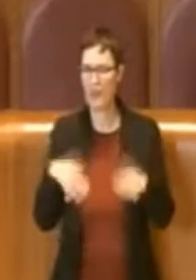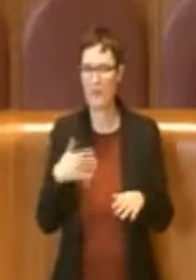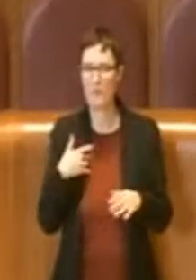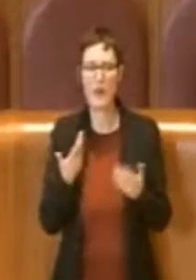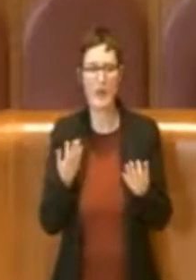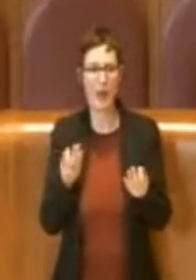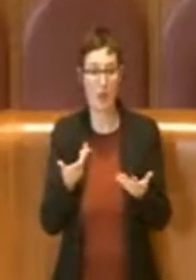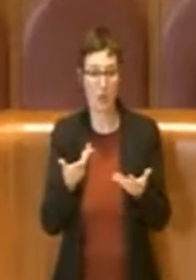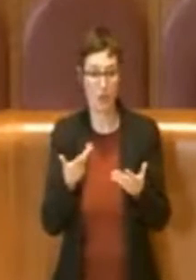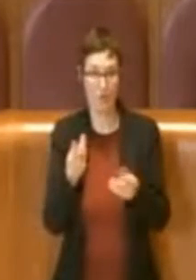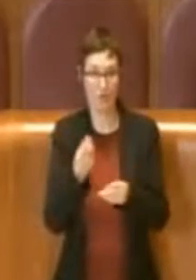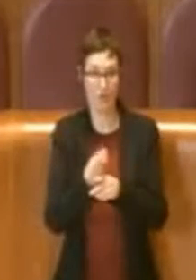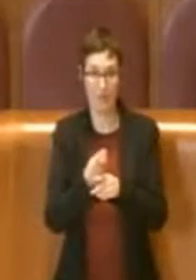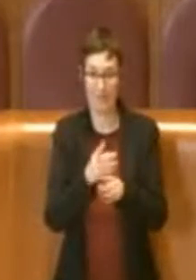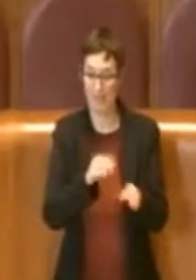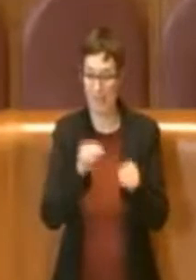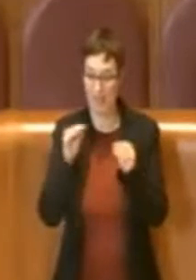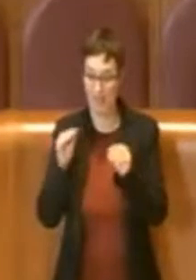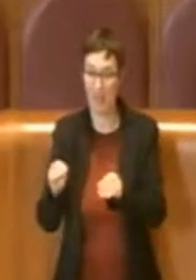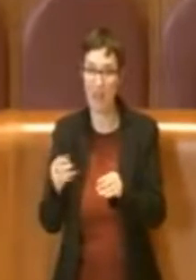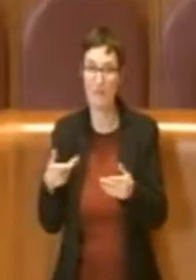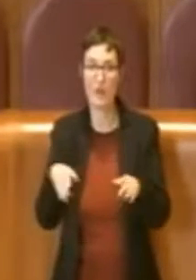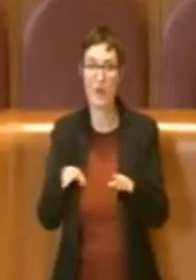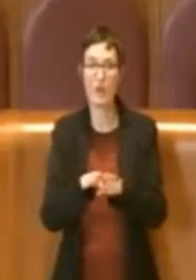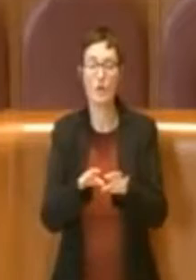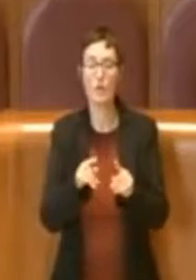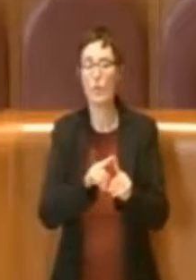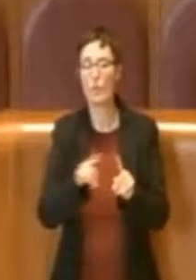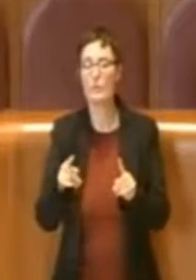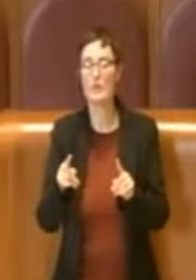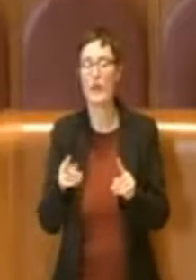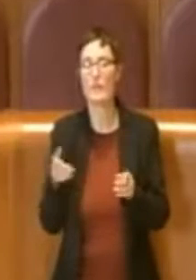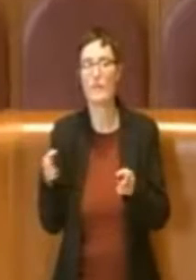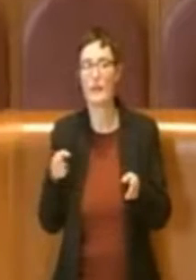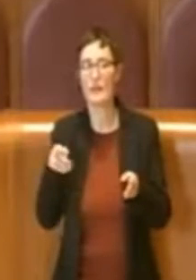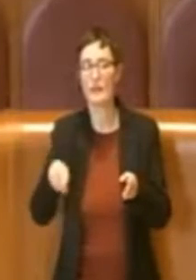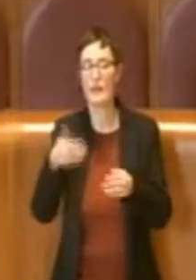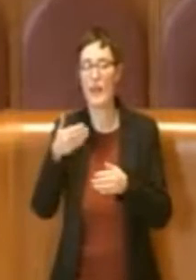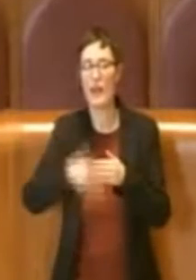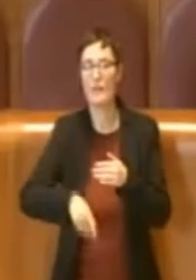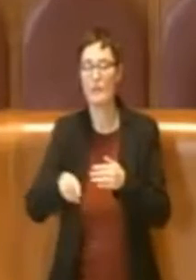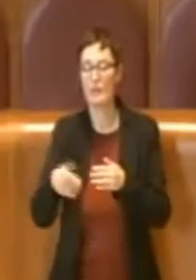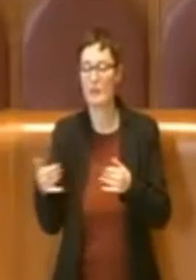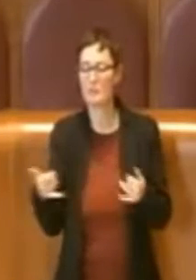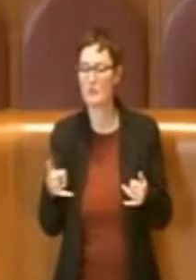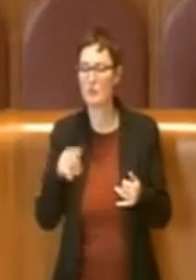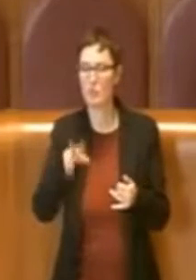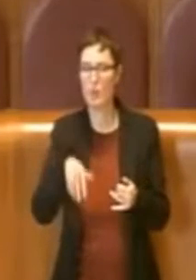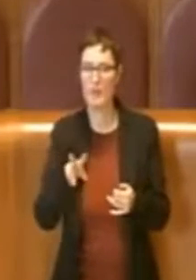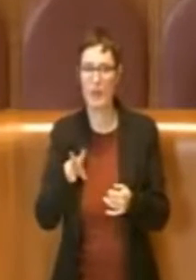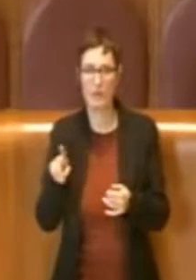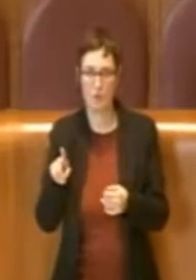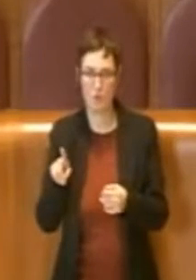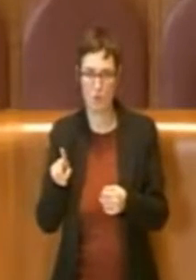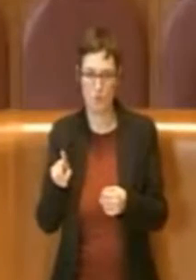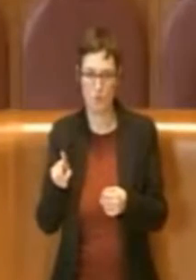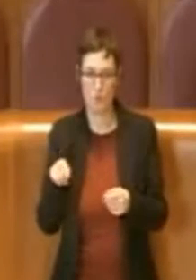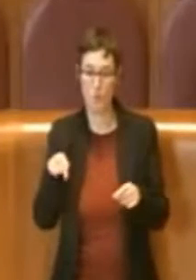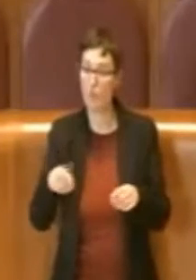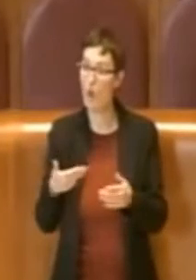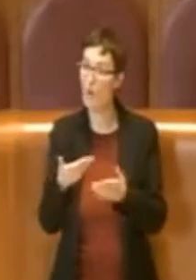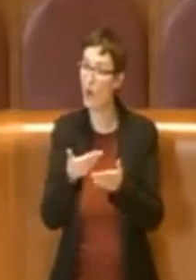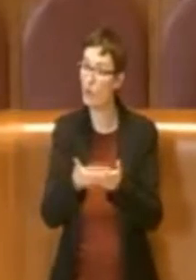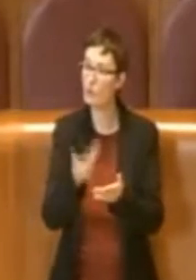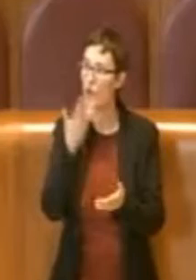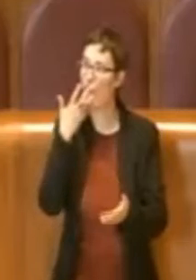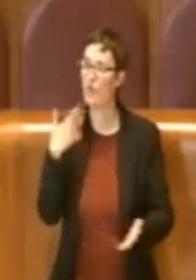che si chiede con questa mozione di accelerare i tempi perché l'importante è chiudere